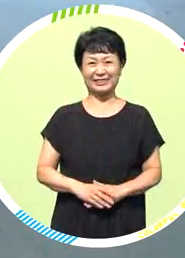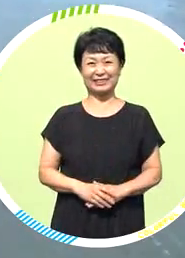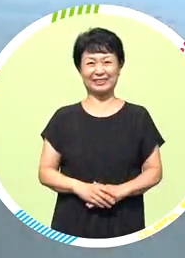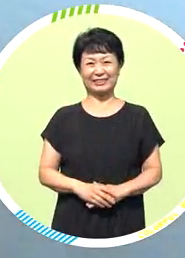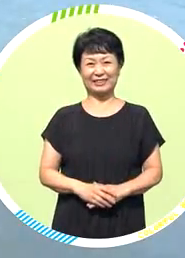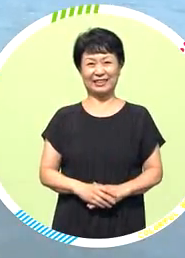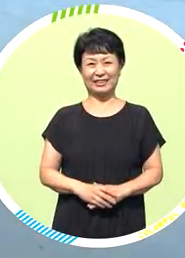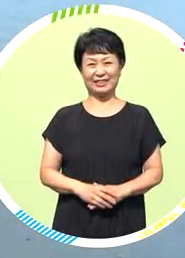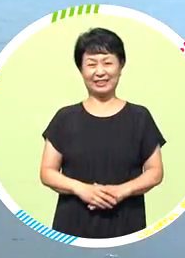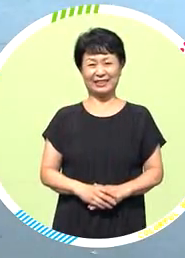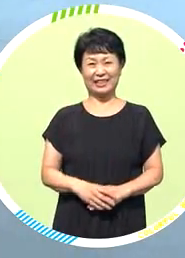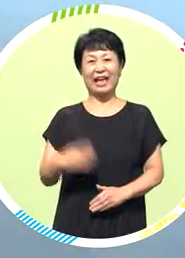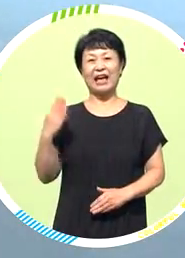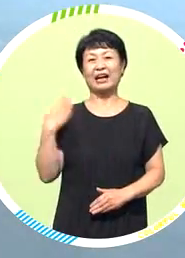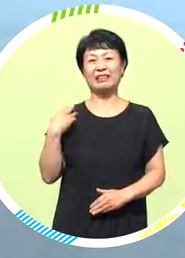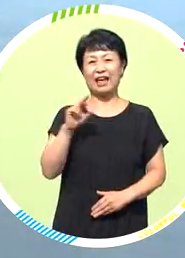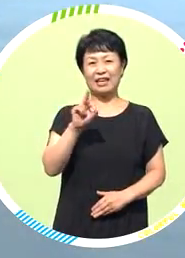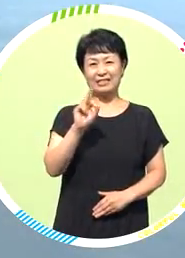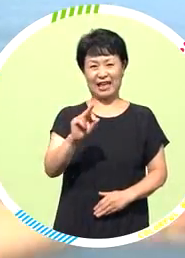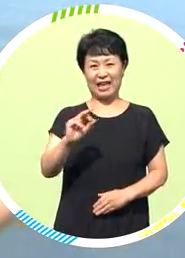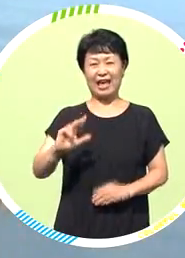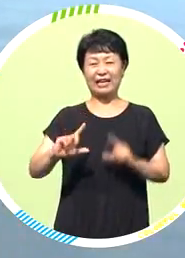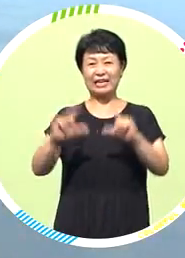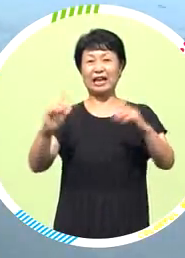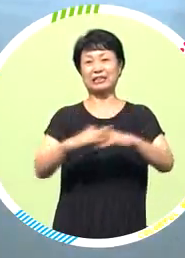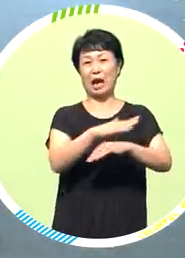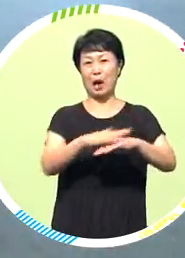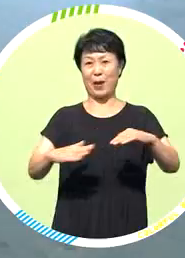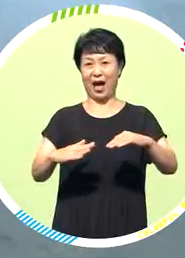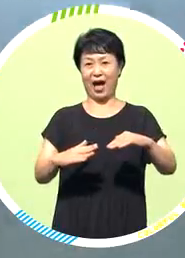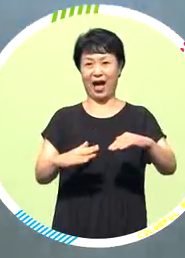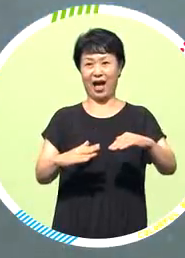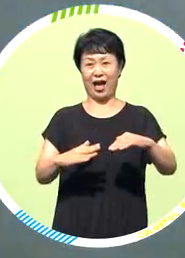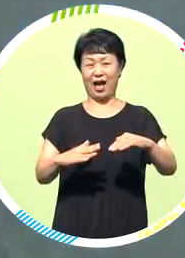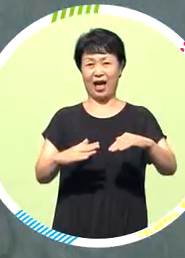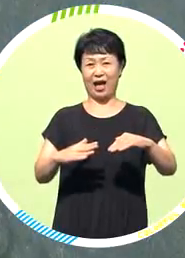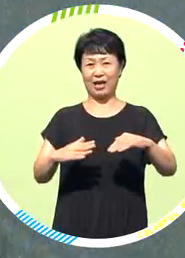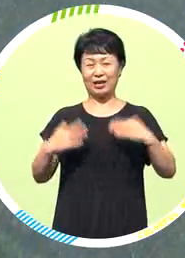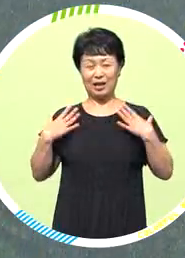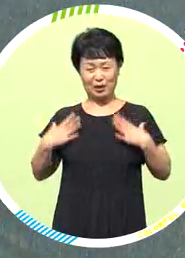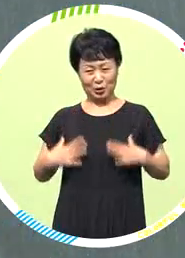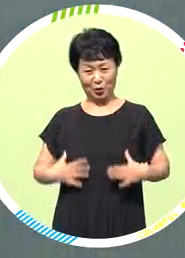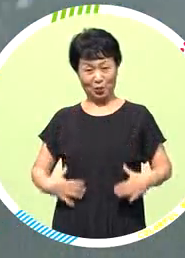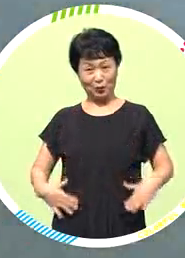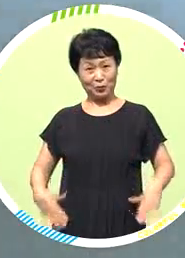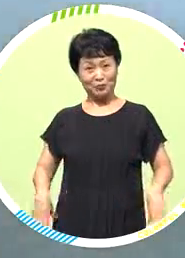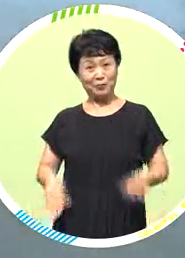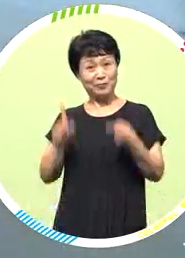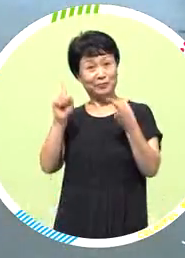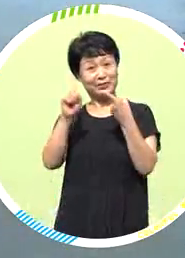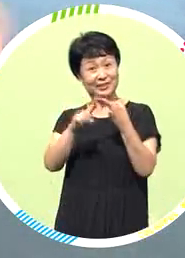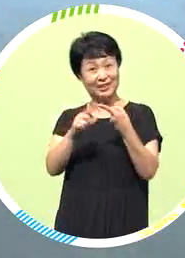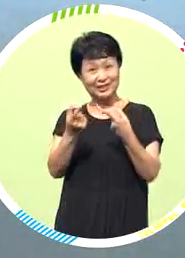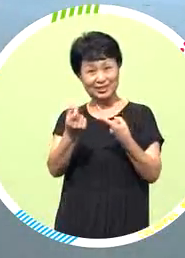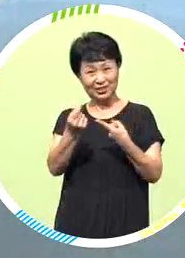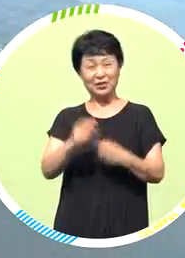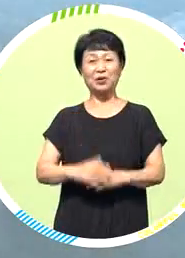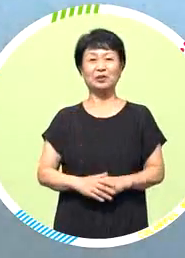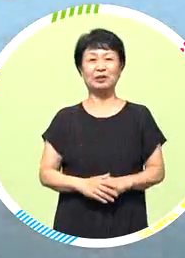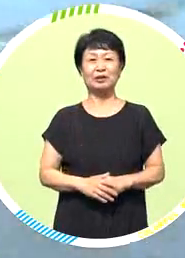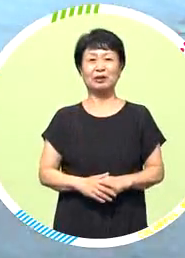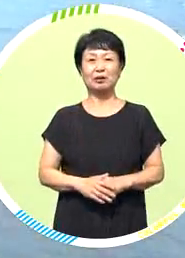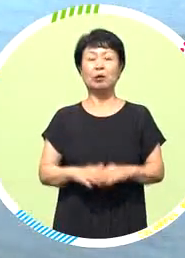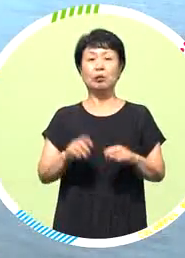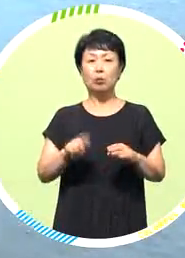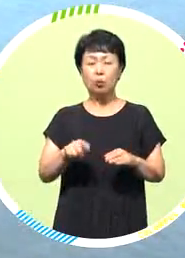ございます。片瀬東山にやってきました。ということで私も今日は海スタイルでございます。そう、今日はですね、